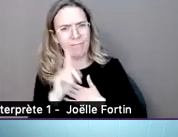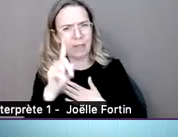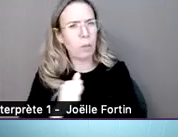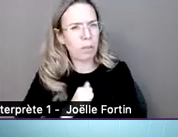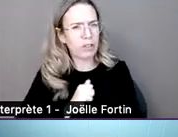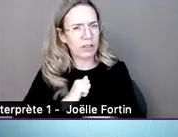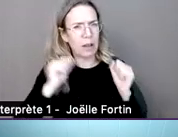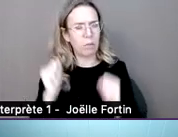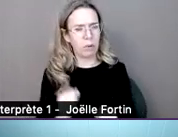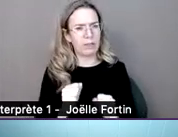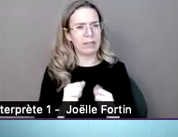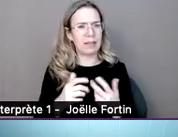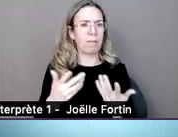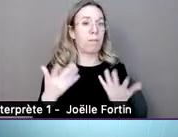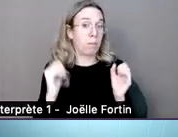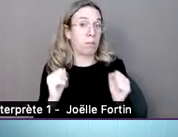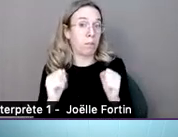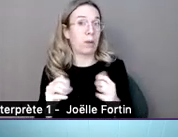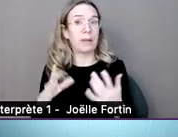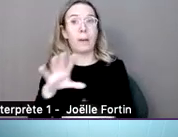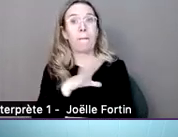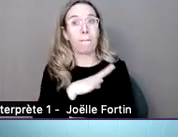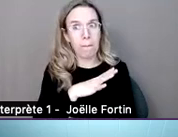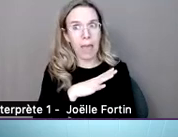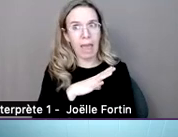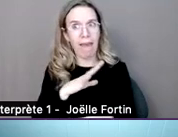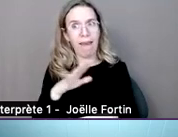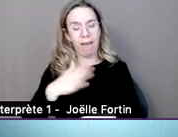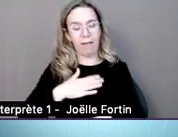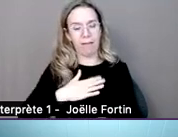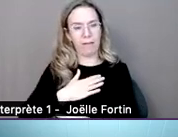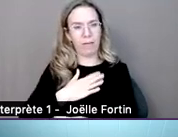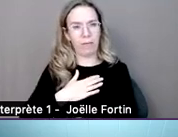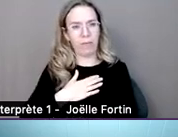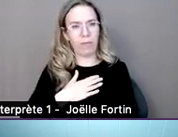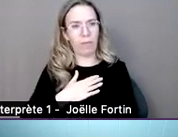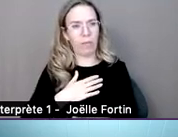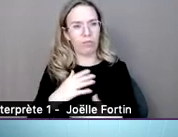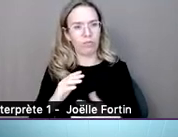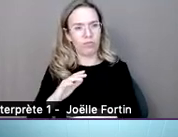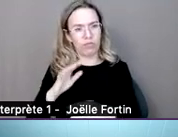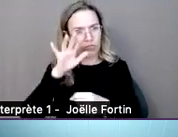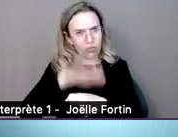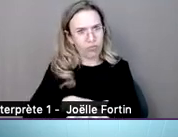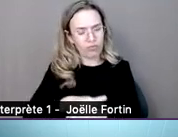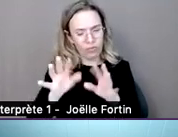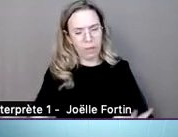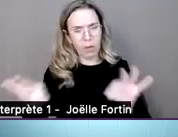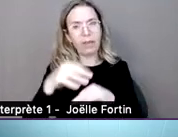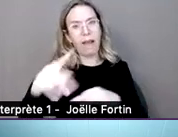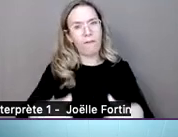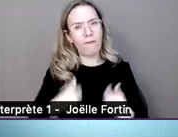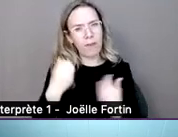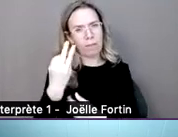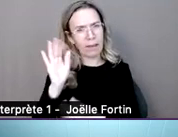participants pourraient souhaiter aborder. Cependant, conformément à notre engagement à préserver votre vie privée